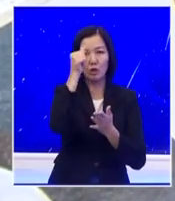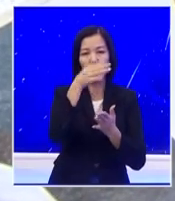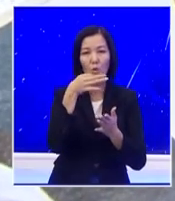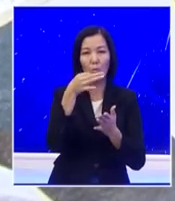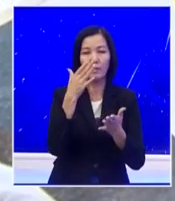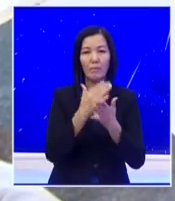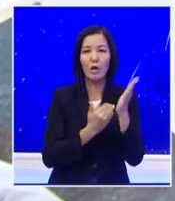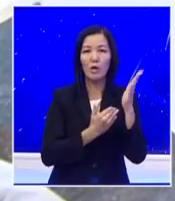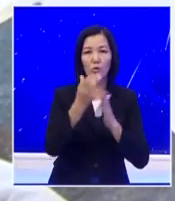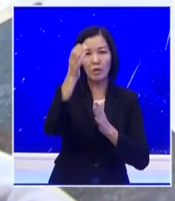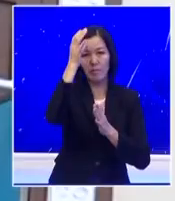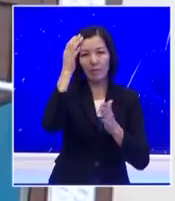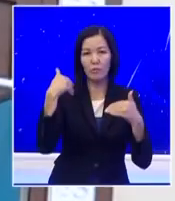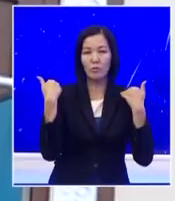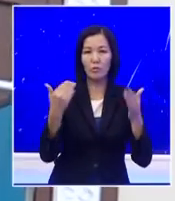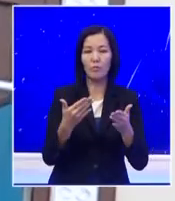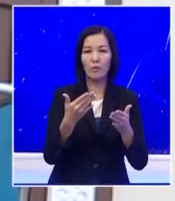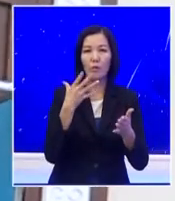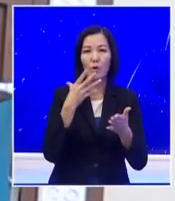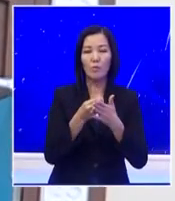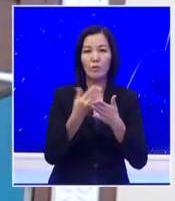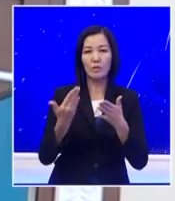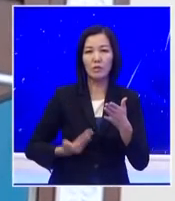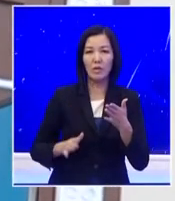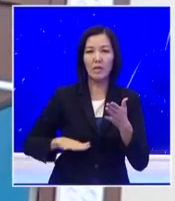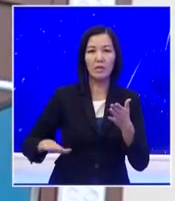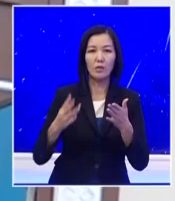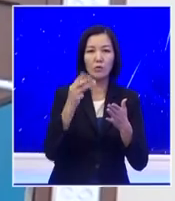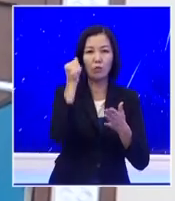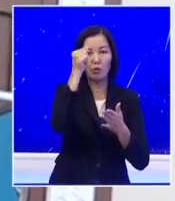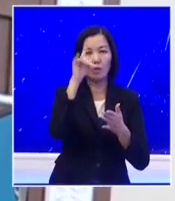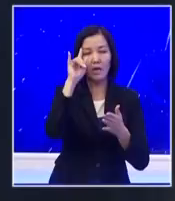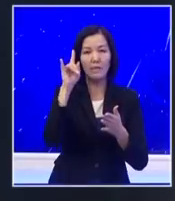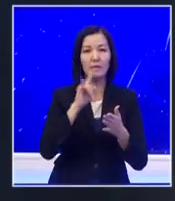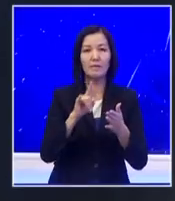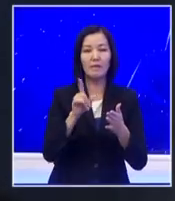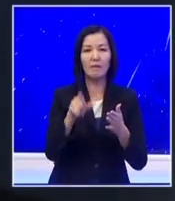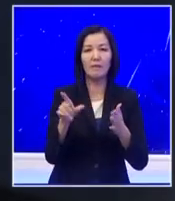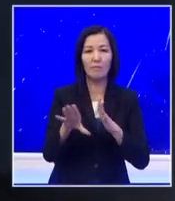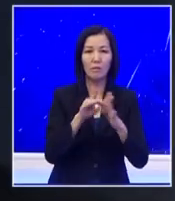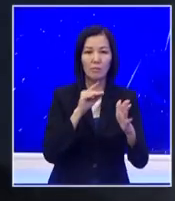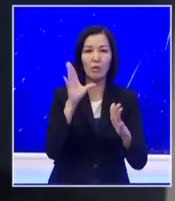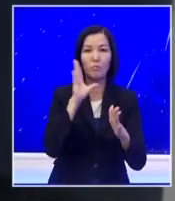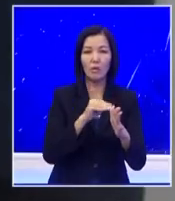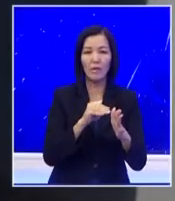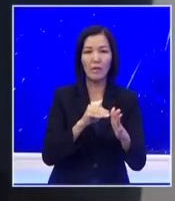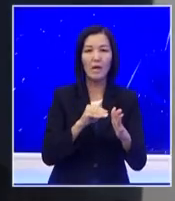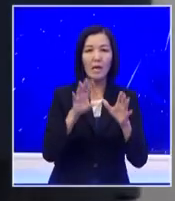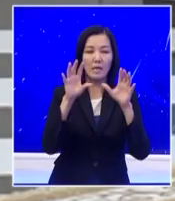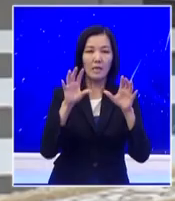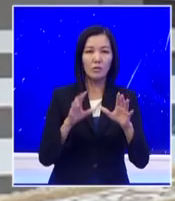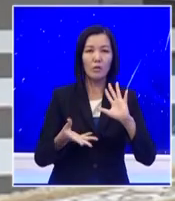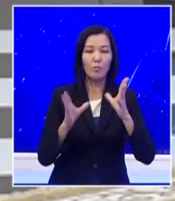білімді ұсынылып отырған аймағында кемінде 3 жыл тұрған Қазақстан азаматы депутат бола алады. Конституция бойынша жоғары палата